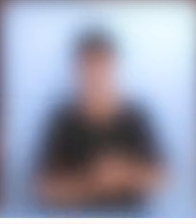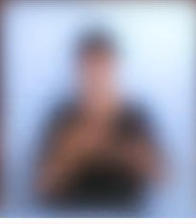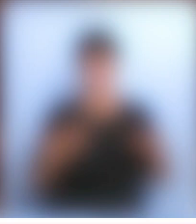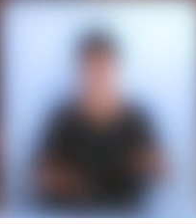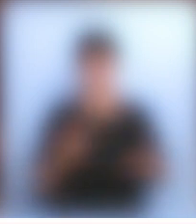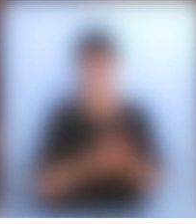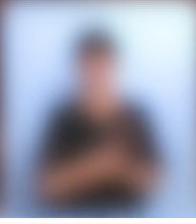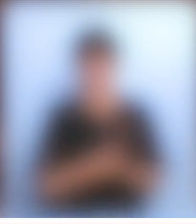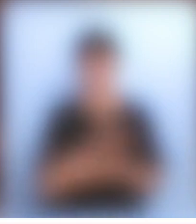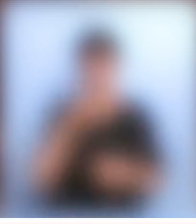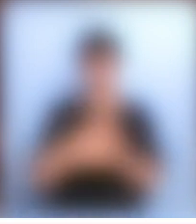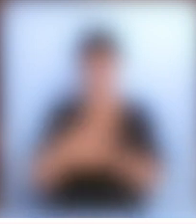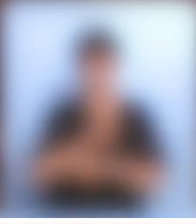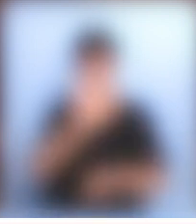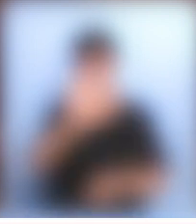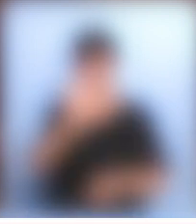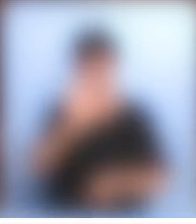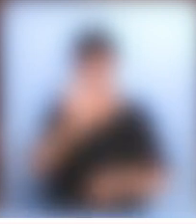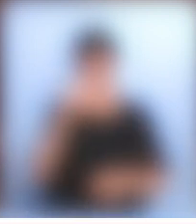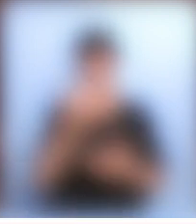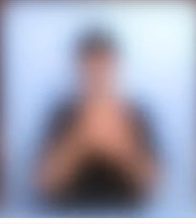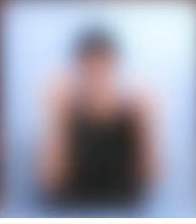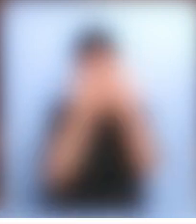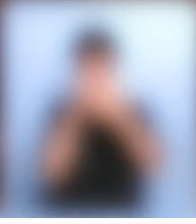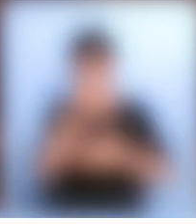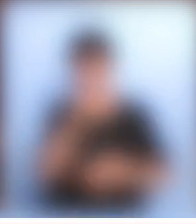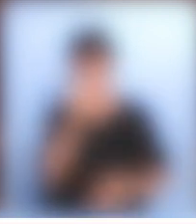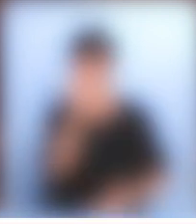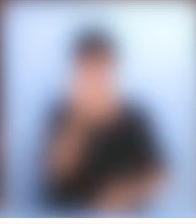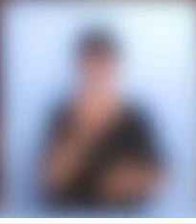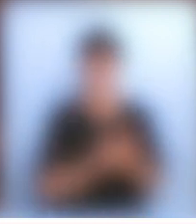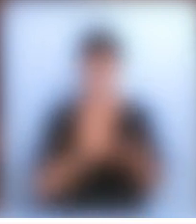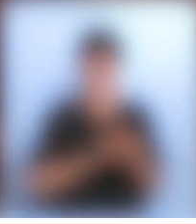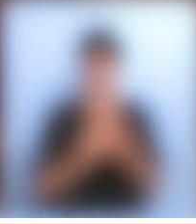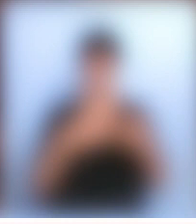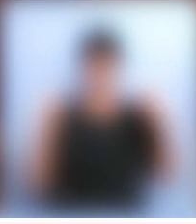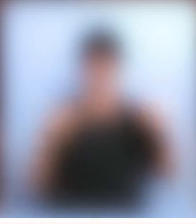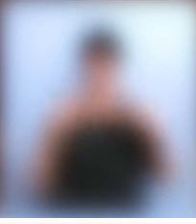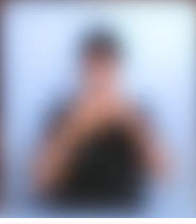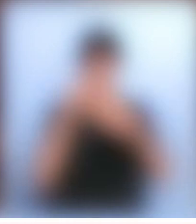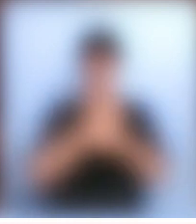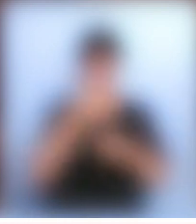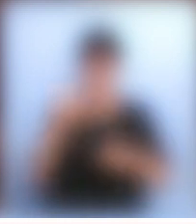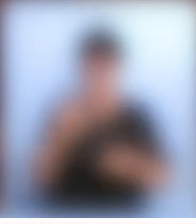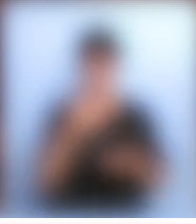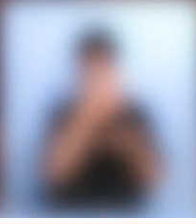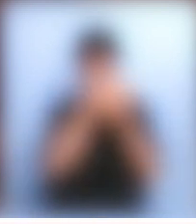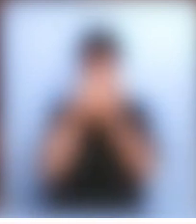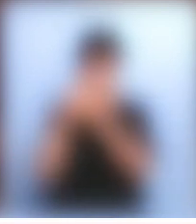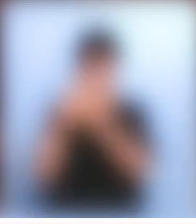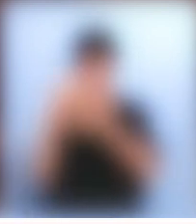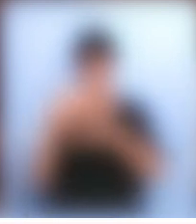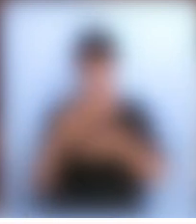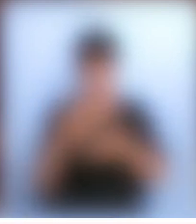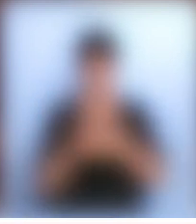年嚟緊係冇噶啦，又係因為收視率低。但係教育局都正做得啱嘅，將佢拍咗嘅節目